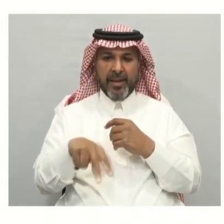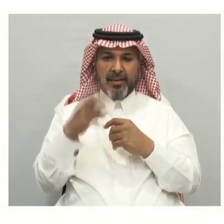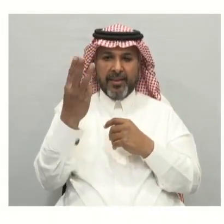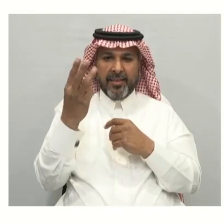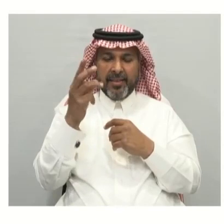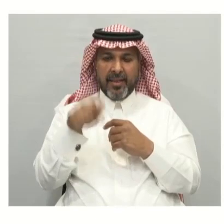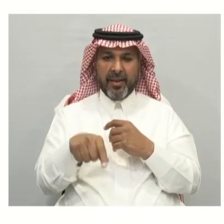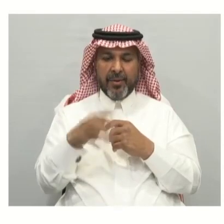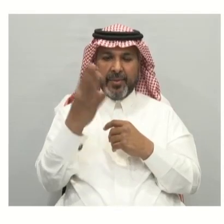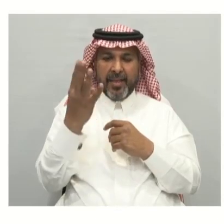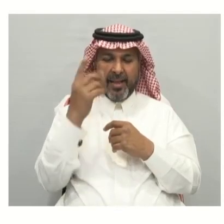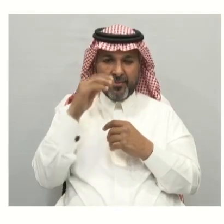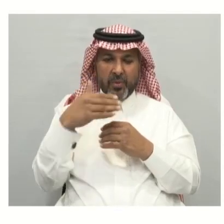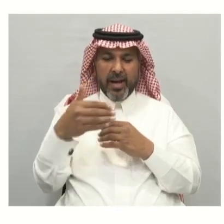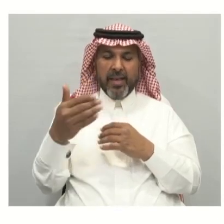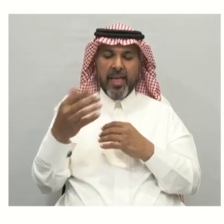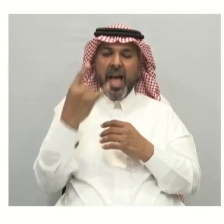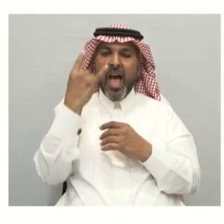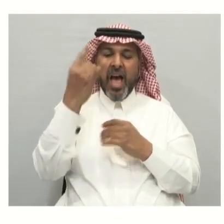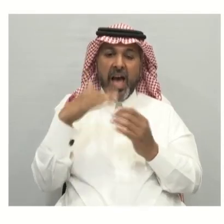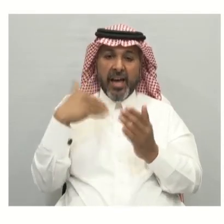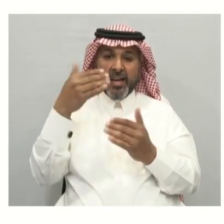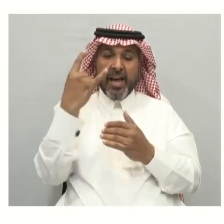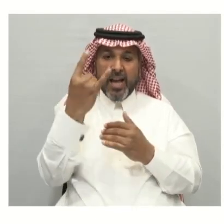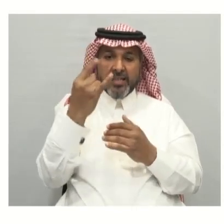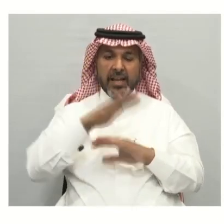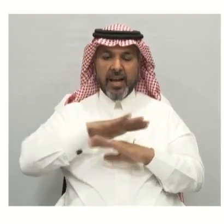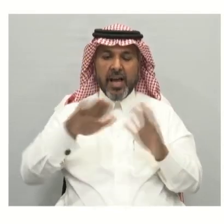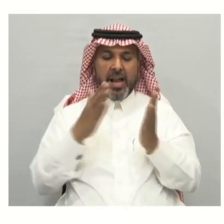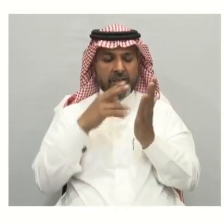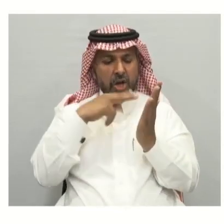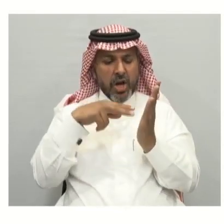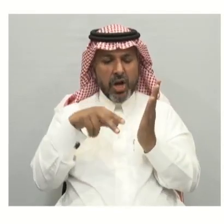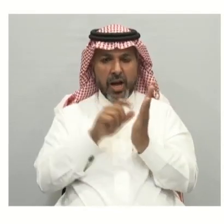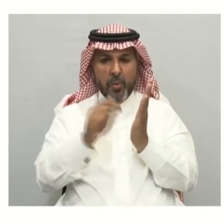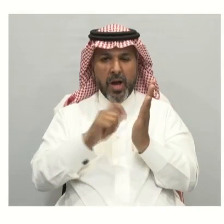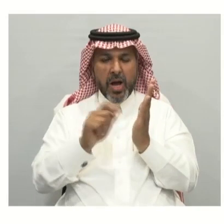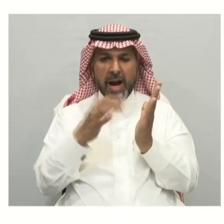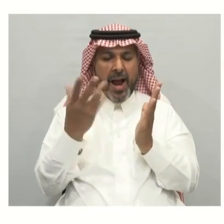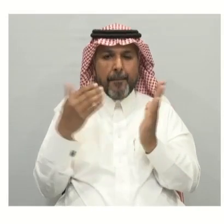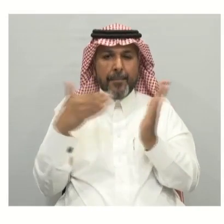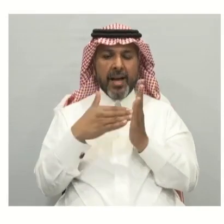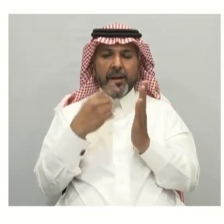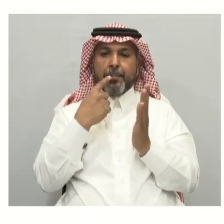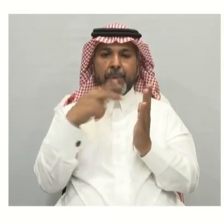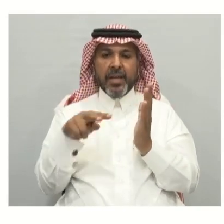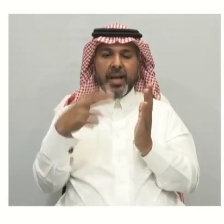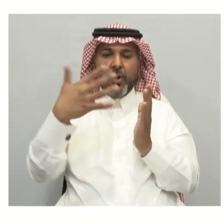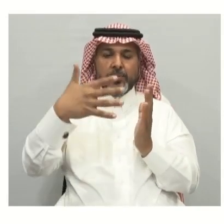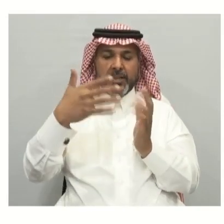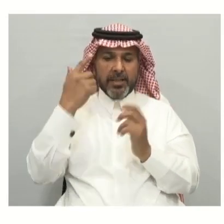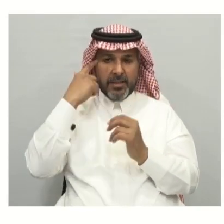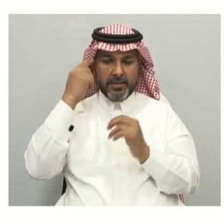اسمى تحتاج عشره ايام لقراءه 150 صفحه اسماء تحتاج عشره ايام لقراءه